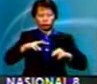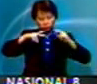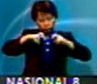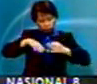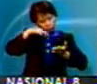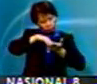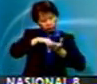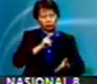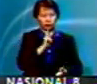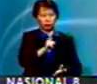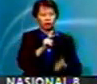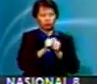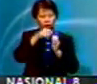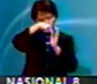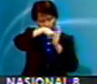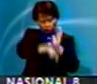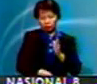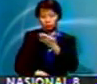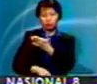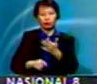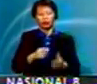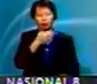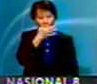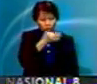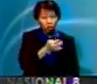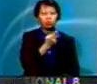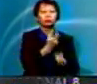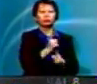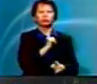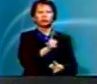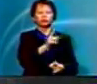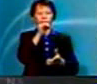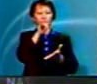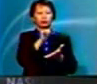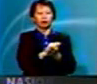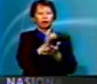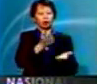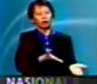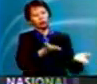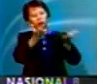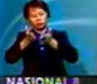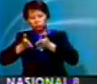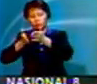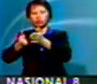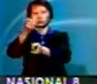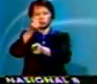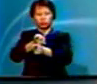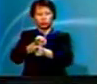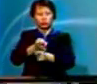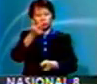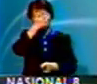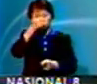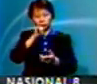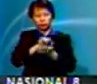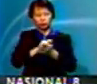dan mempelajari Islam dengan mendalam, beliau akhirnya tertarik dengan ajaran Islam yang diyakininya akan membawanya ke jalan yang benar. Memandangkan